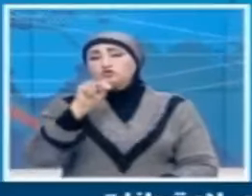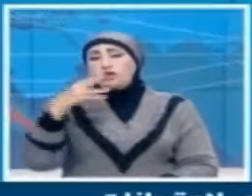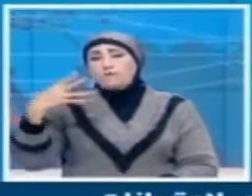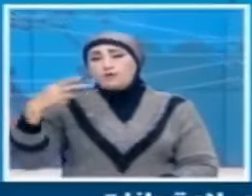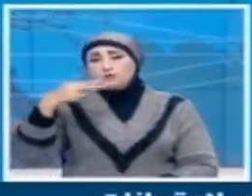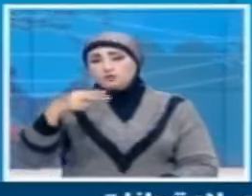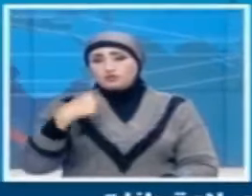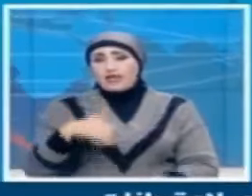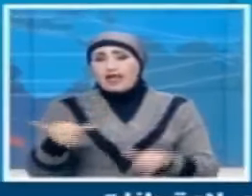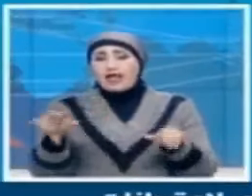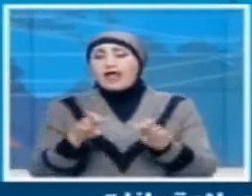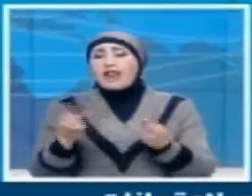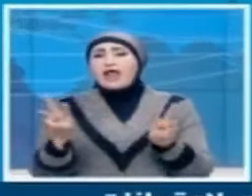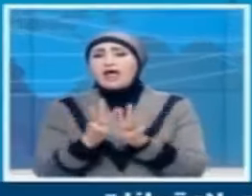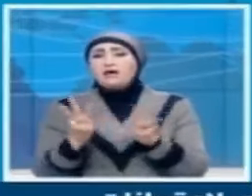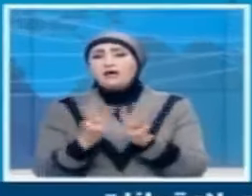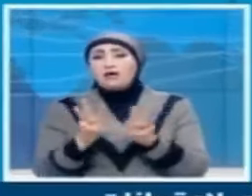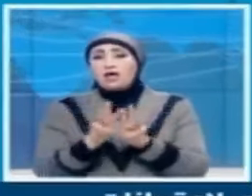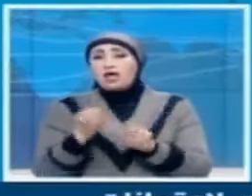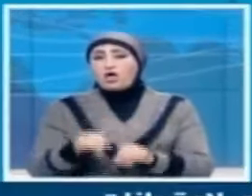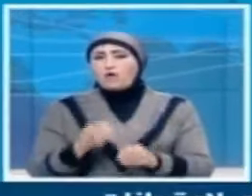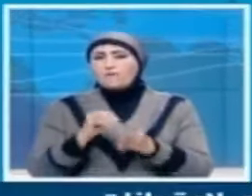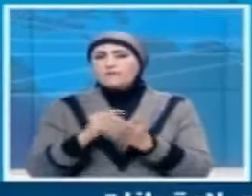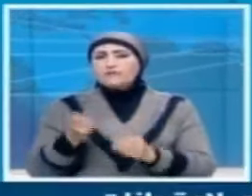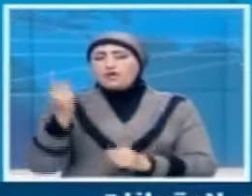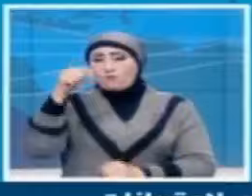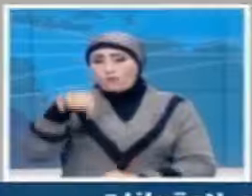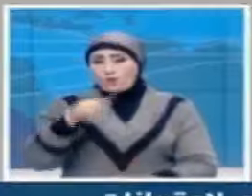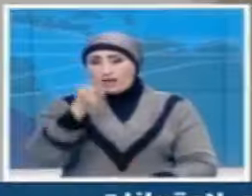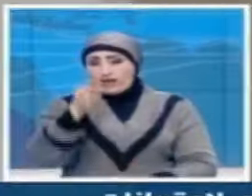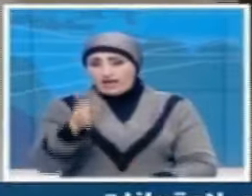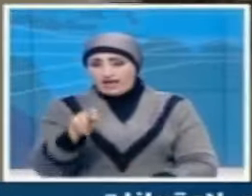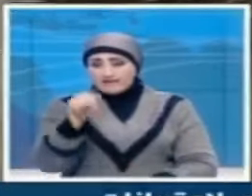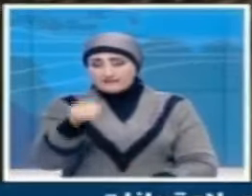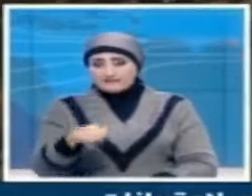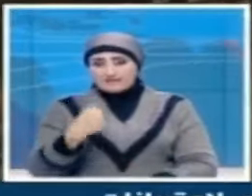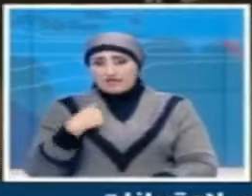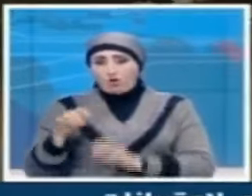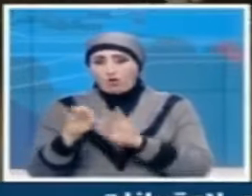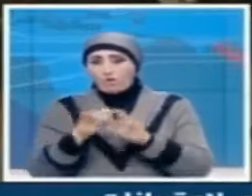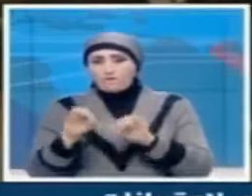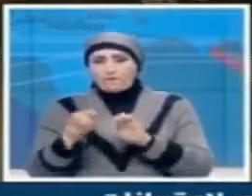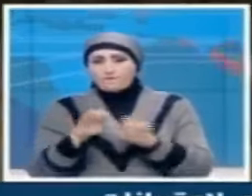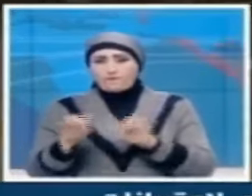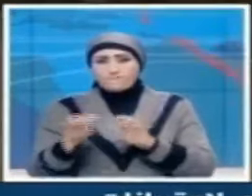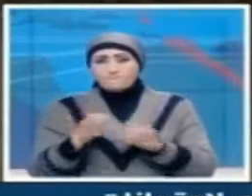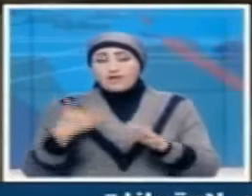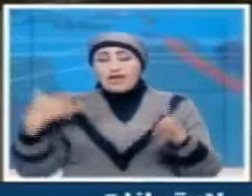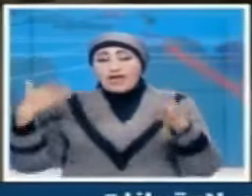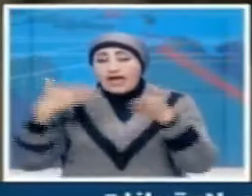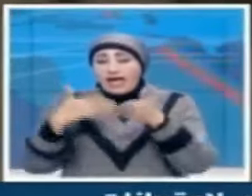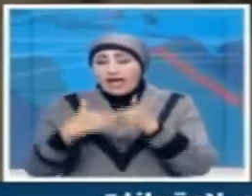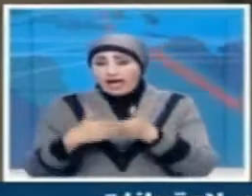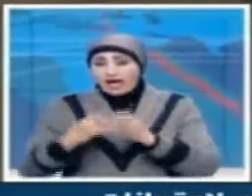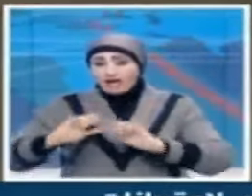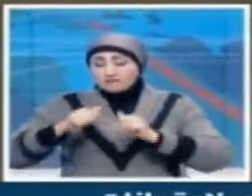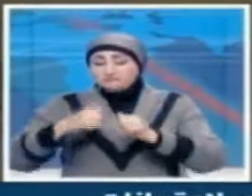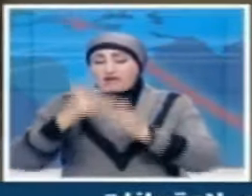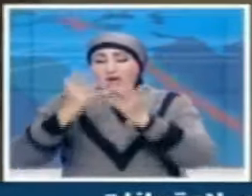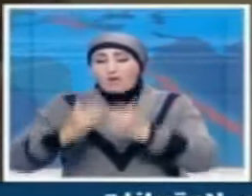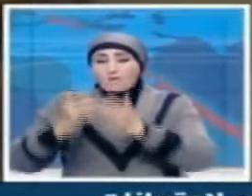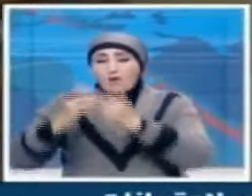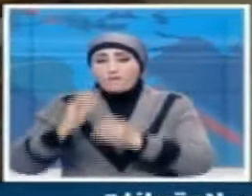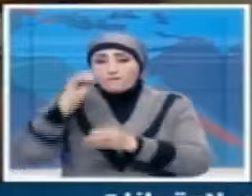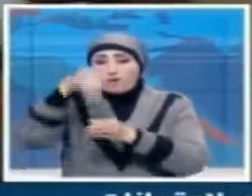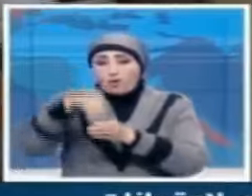2023-2024 على الموقع الإلكتروني اعتبارا من غد الأحد، على أن يكون آخر موعد لتسجيل الاستمارات